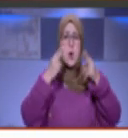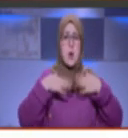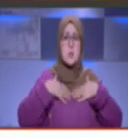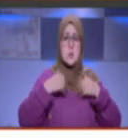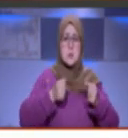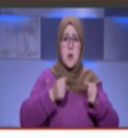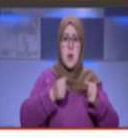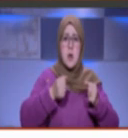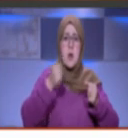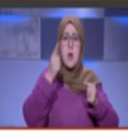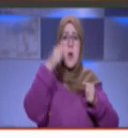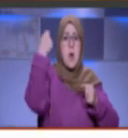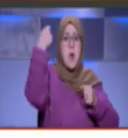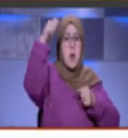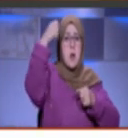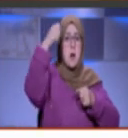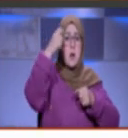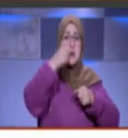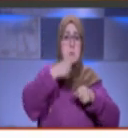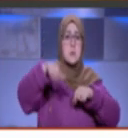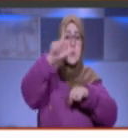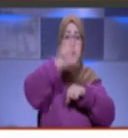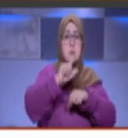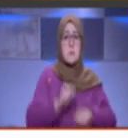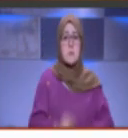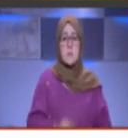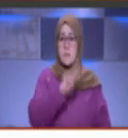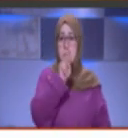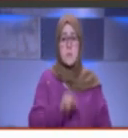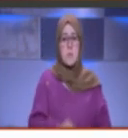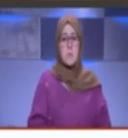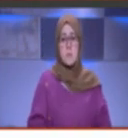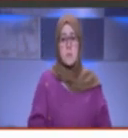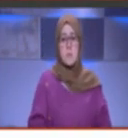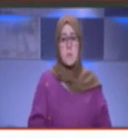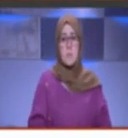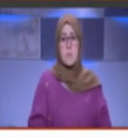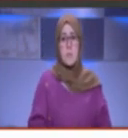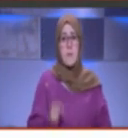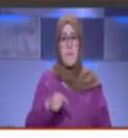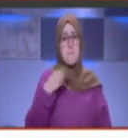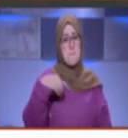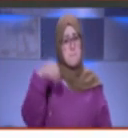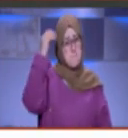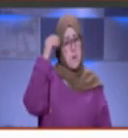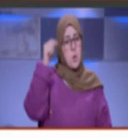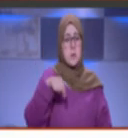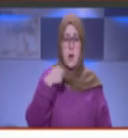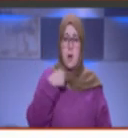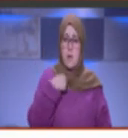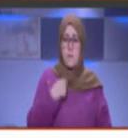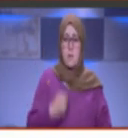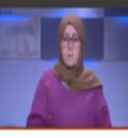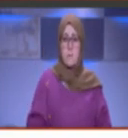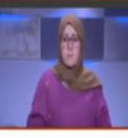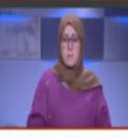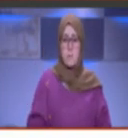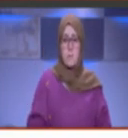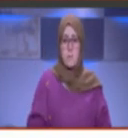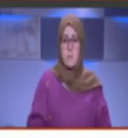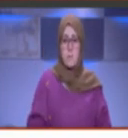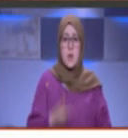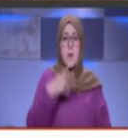جونسون؟ والله هو طبعا المعلومات المتوفرة هي المعلومات الموجودة